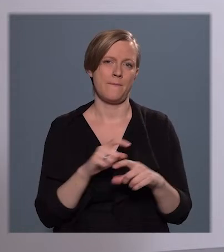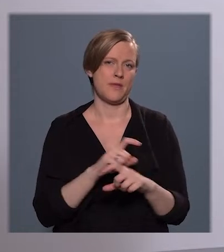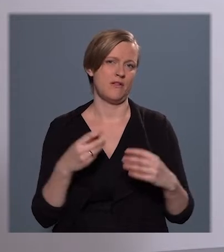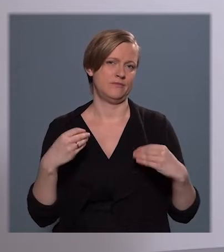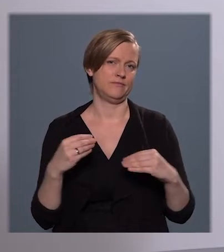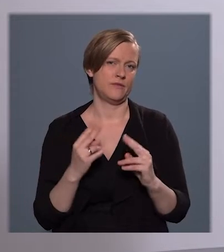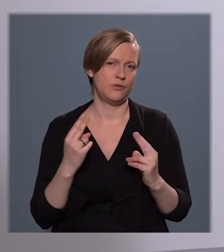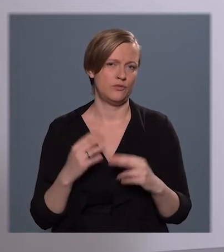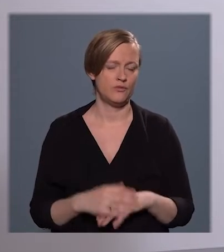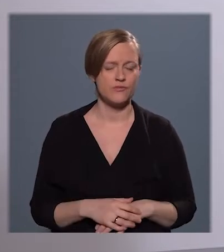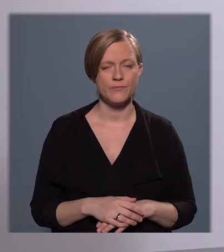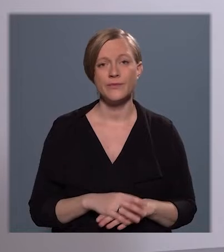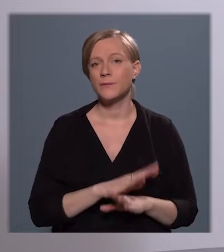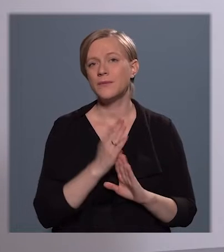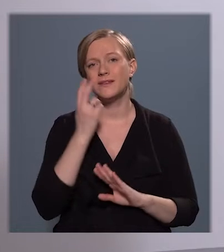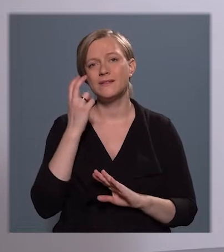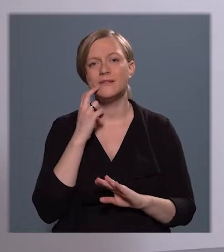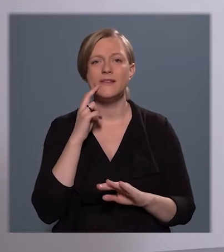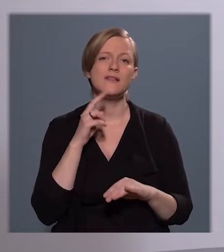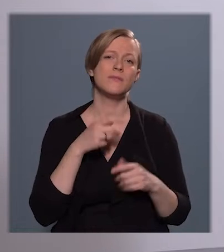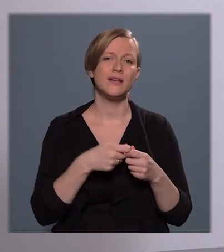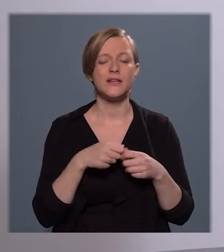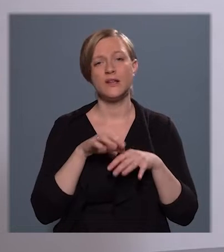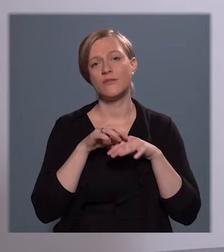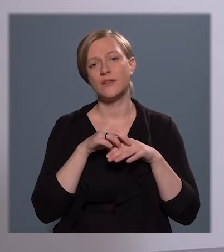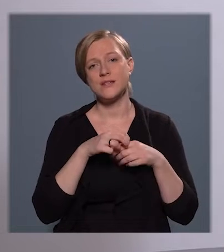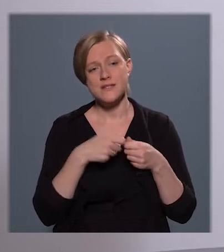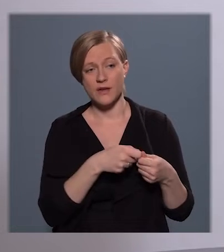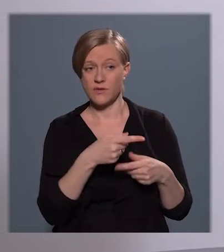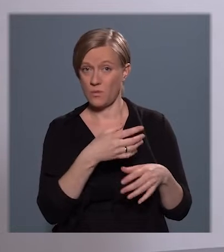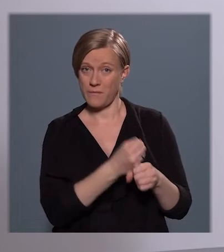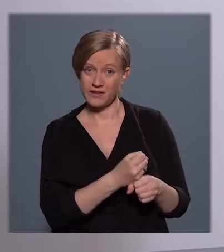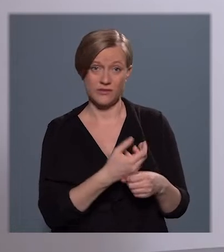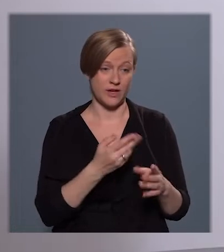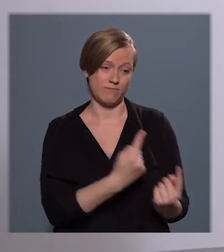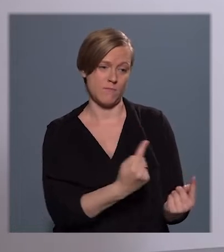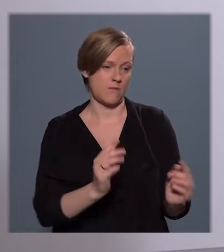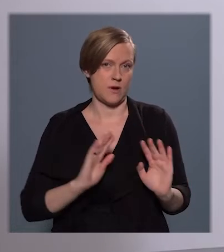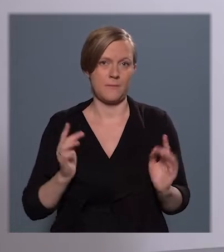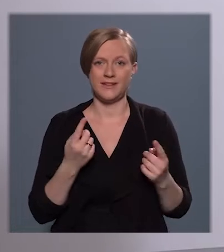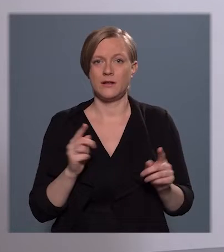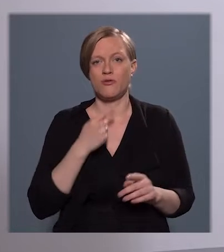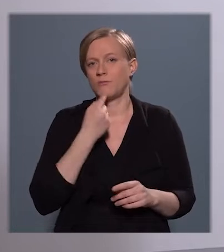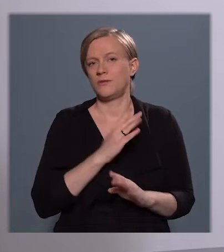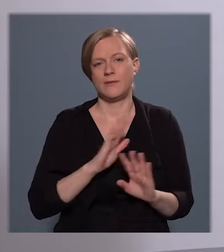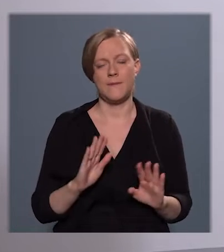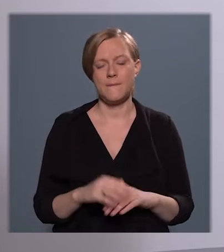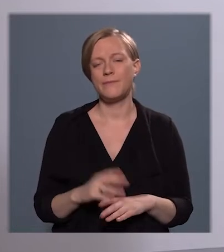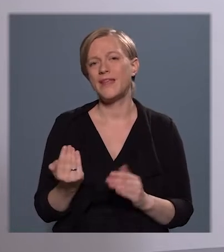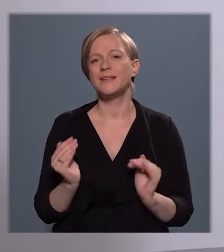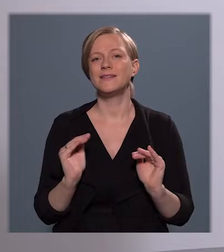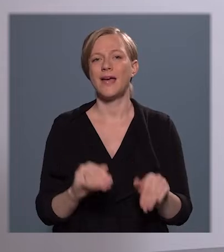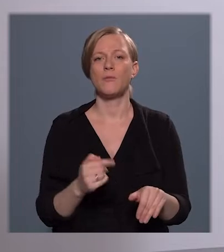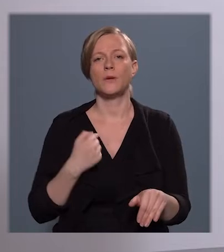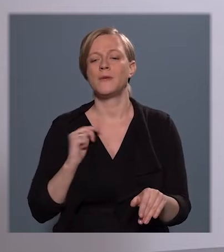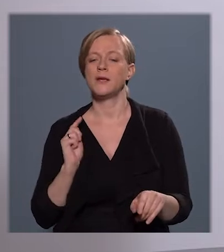teszi. Mindenhol az intézmény, a rendezvény szervezőjére bíztuk, hogy megtartja-e vagy nem. Mi nem tiltottuk, de azzal nem támogattuk, hogy